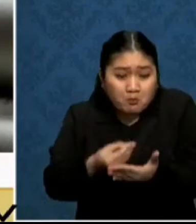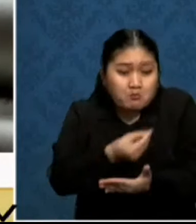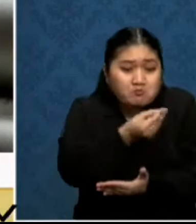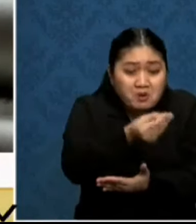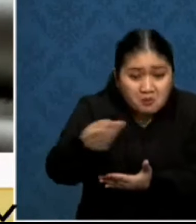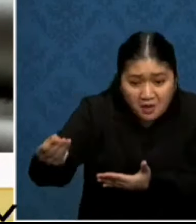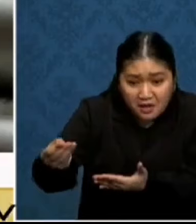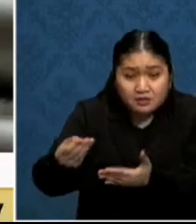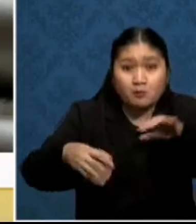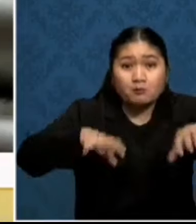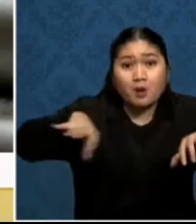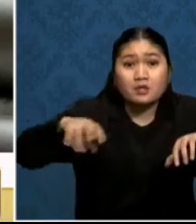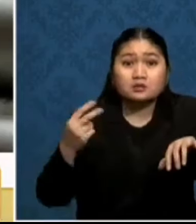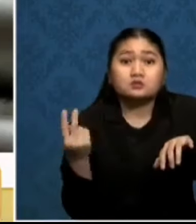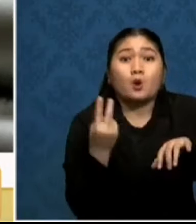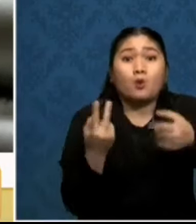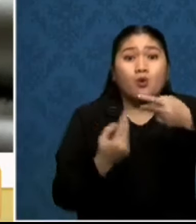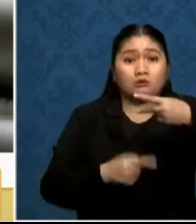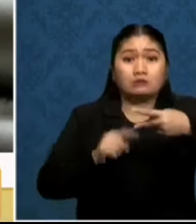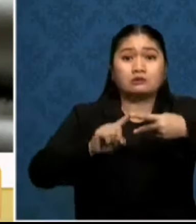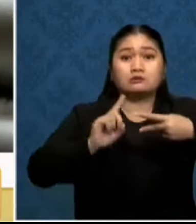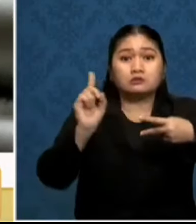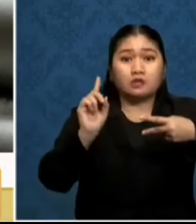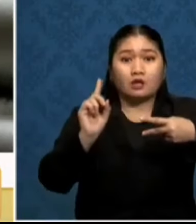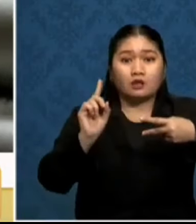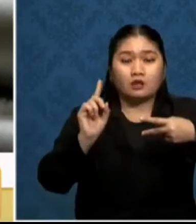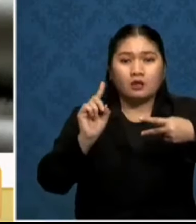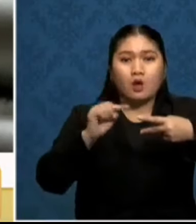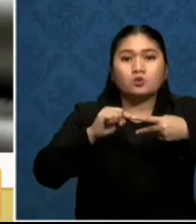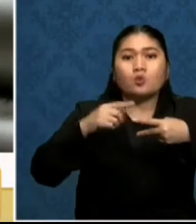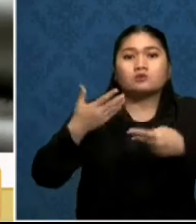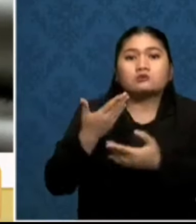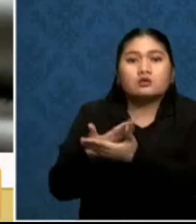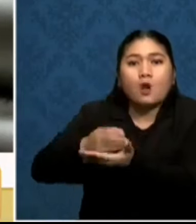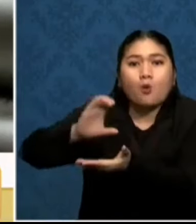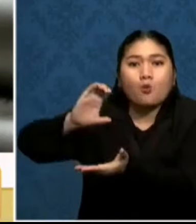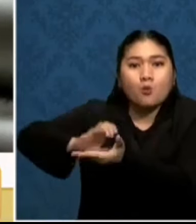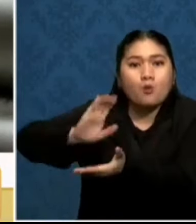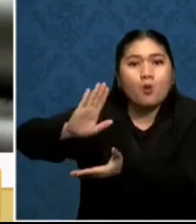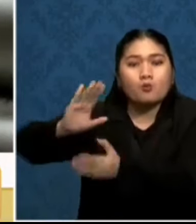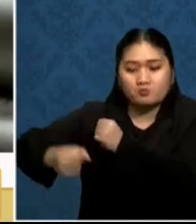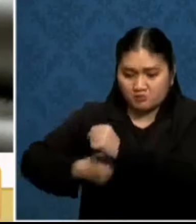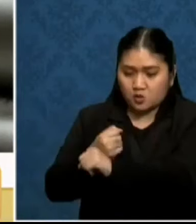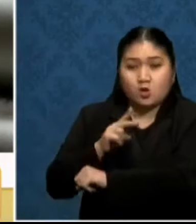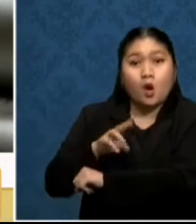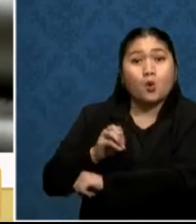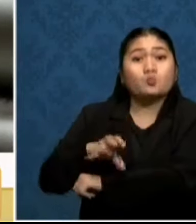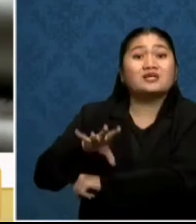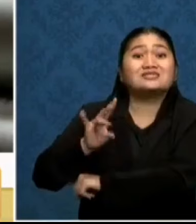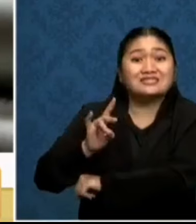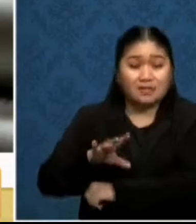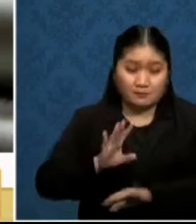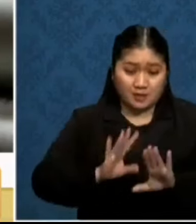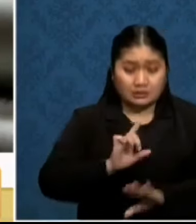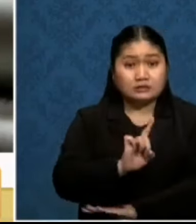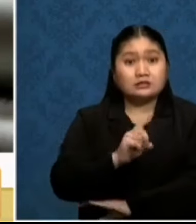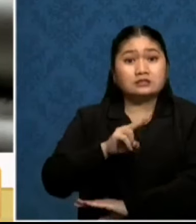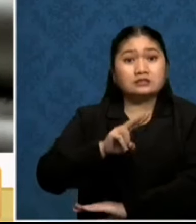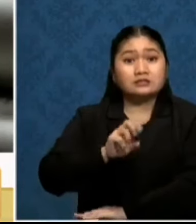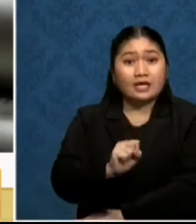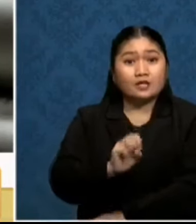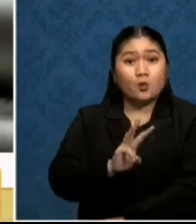แค่ 2แหล่ง 1จากงบประมาณปี 67 160,0005,000